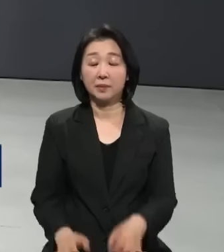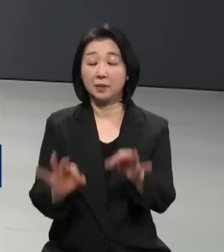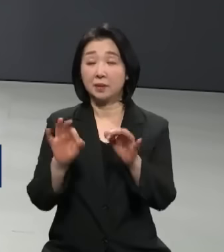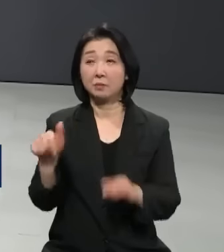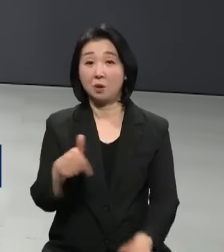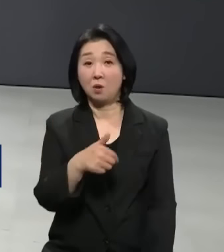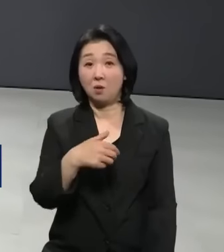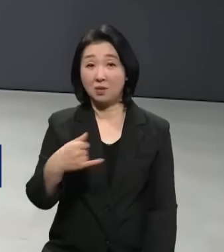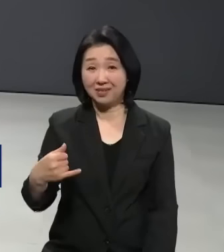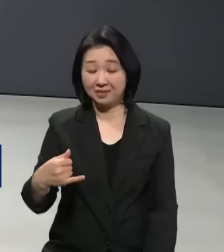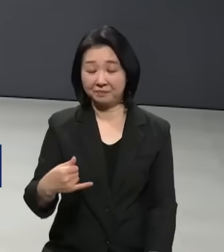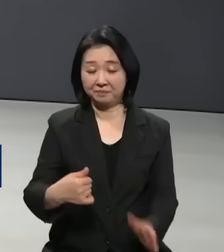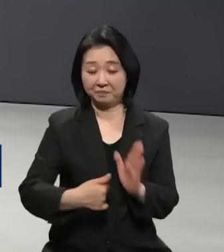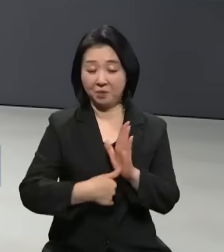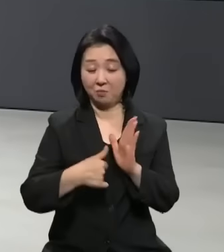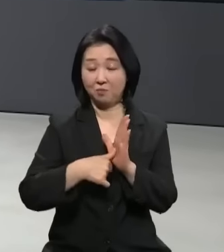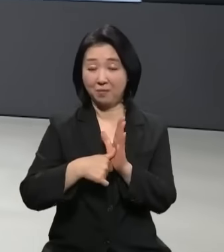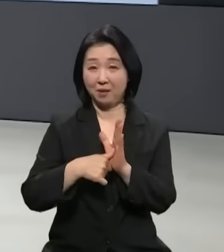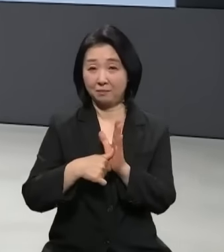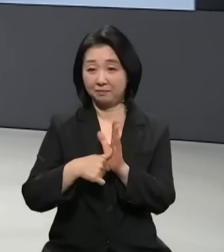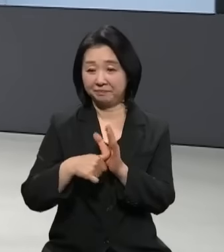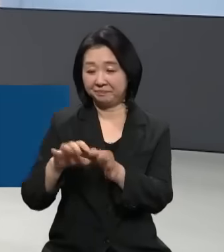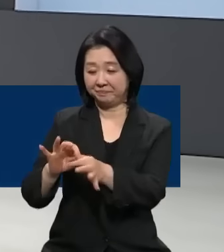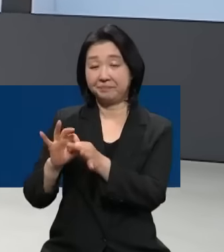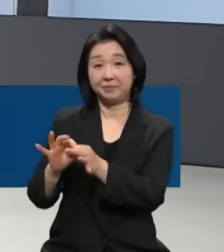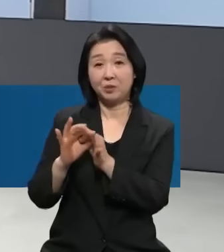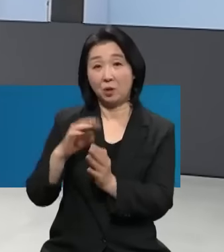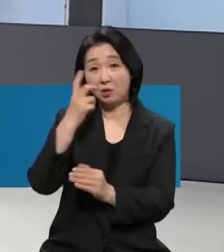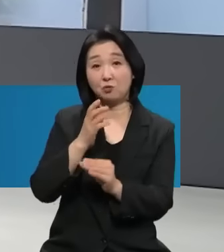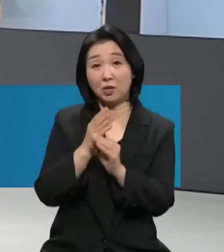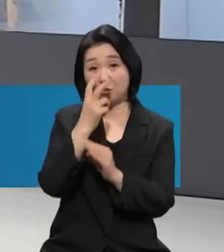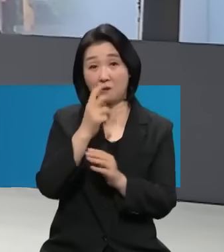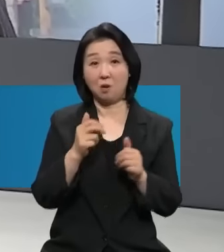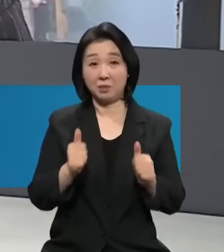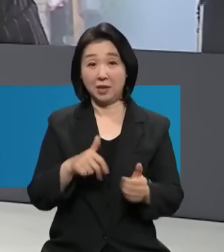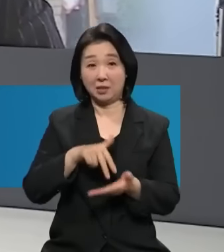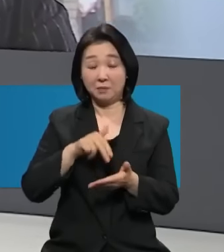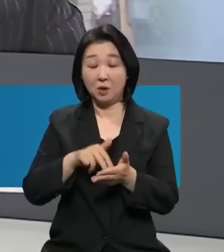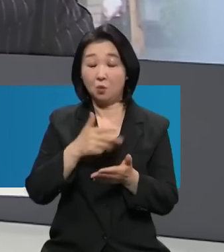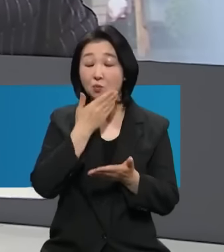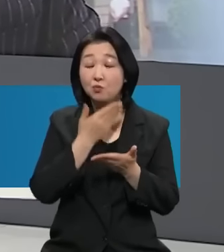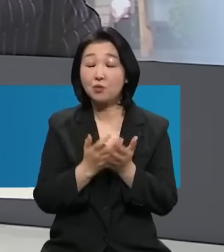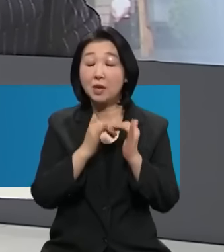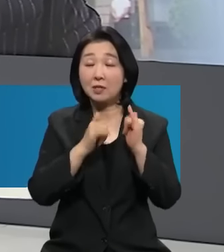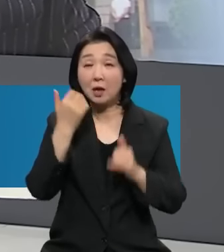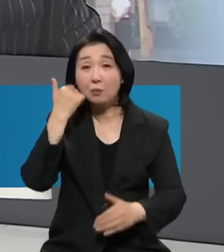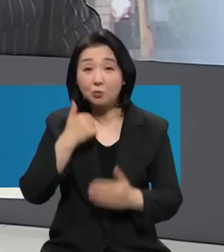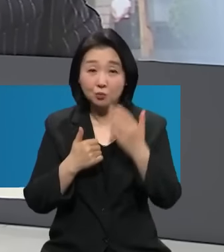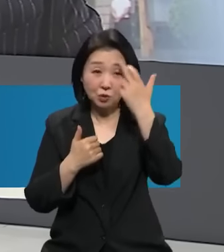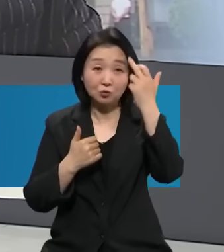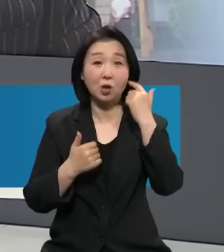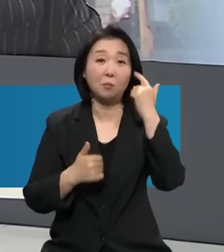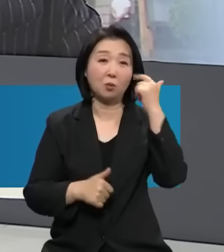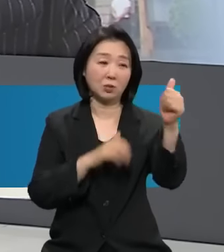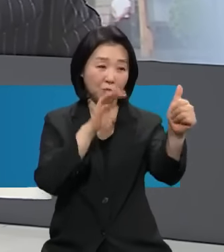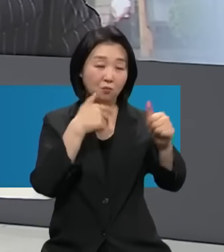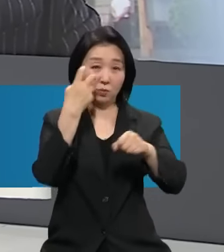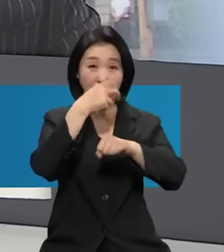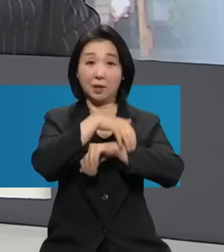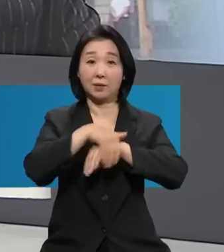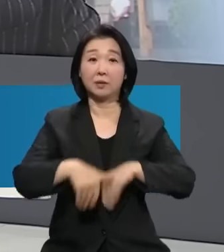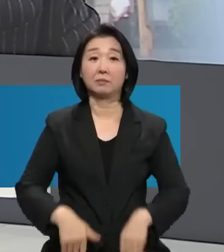김건희 여사의 명품백 수수 의혹을 수사하고 있는 검찰이 오늘 핵심 인물 최재영 목사를 불러 조사합니다